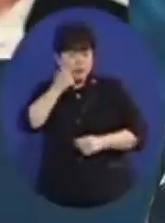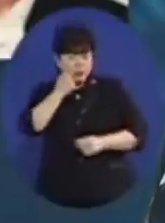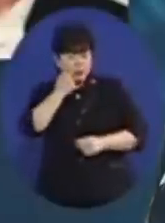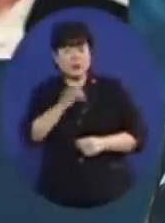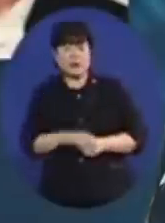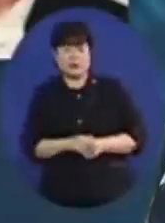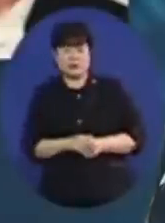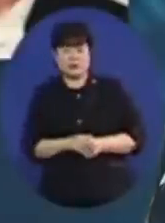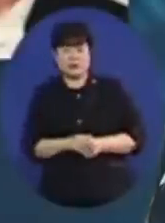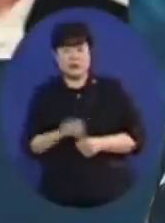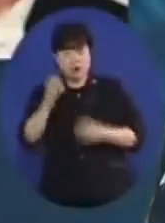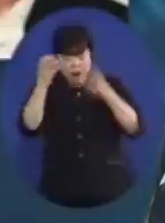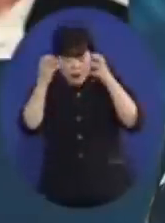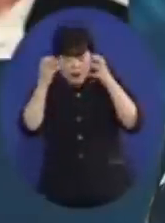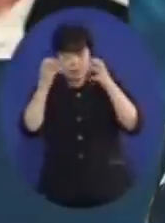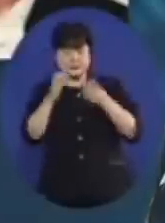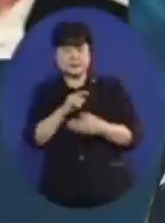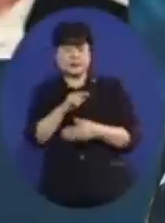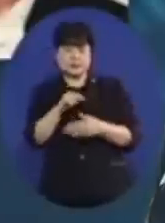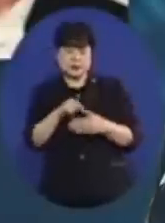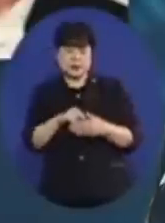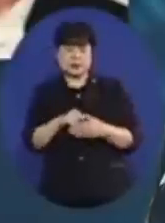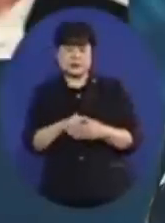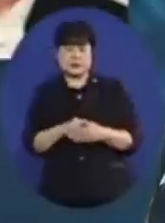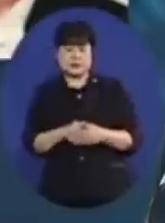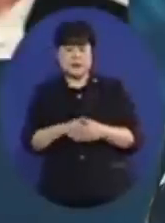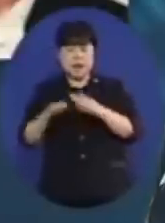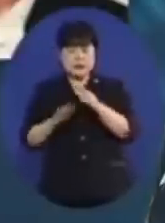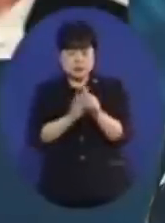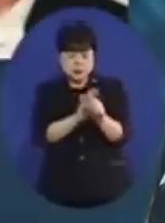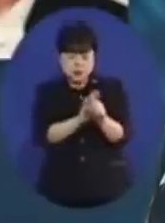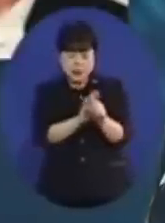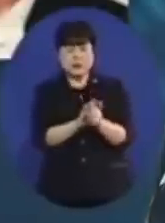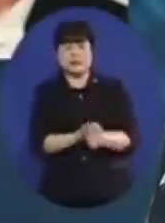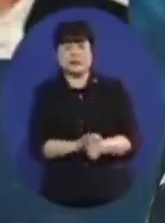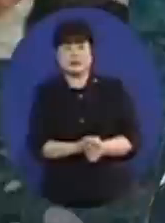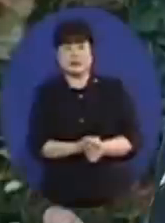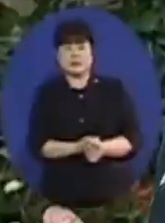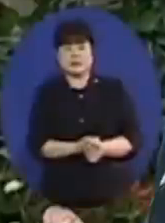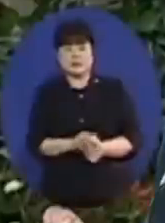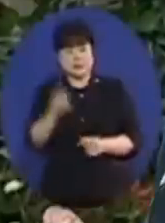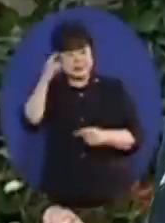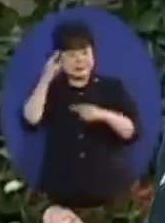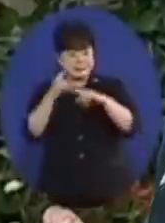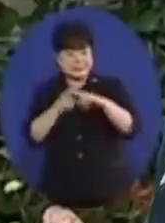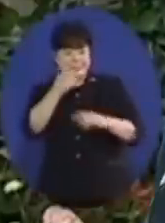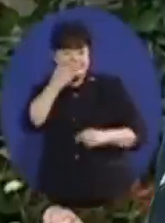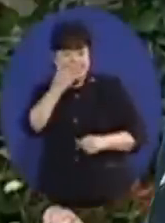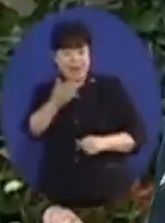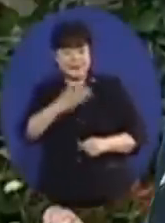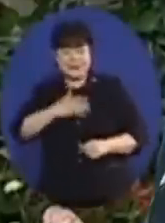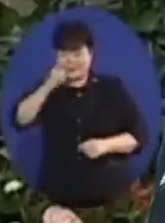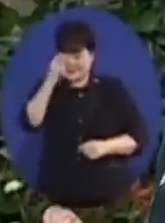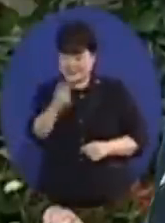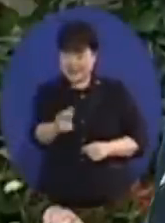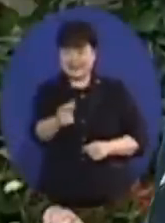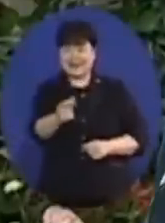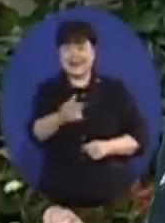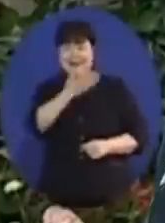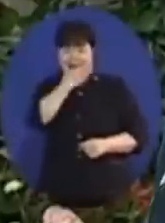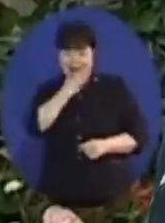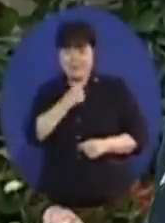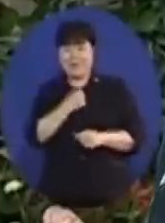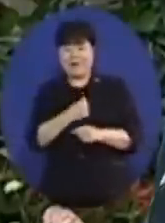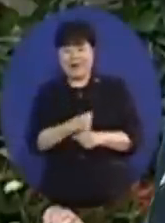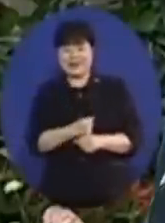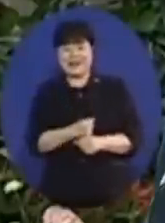그는 어렸을 때부터 어려운 가정을 돌보아야 했지만 늘 긍정적인 말을 했습니다 나는 강하다 나는 행복하다